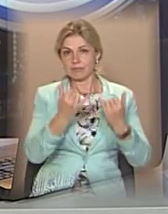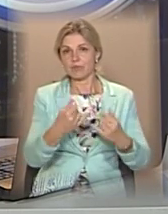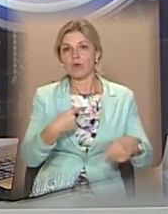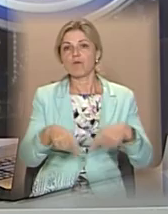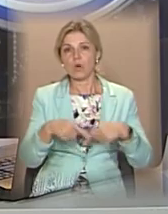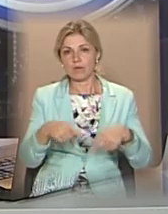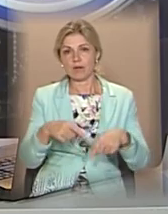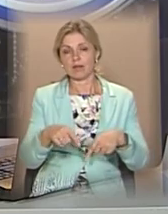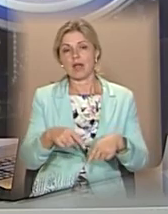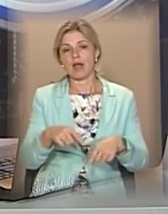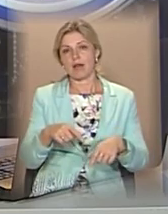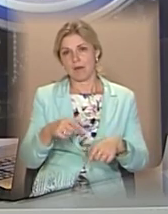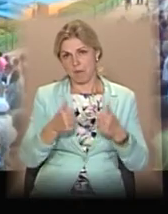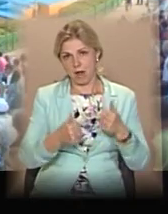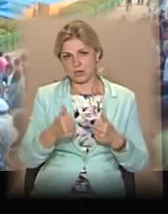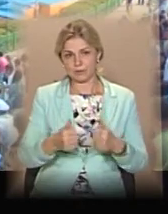футбольний матч.